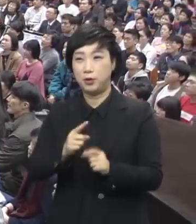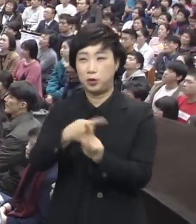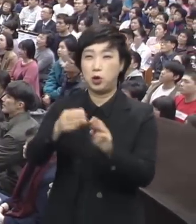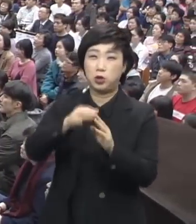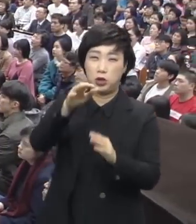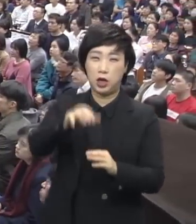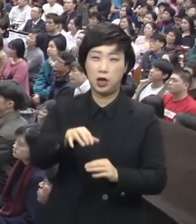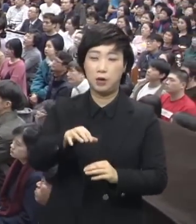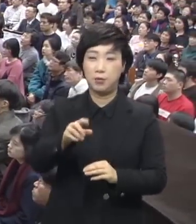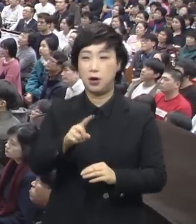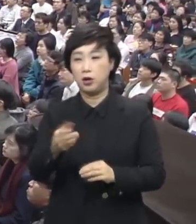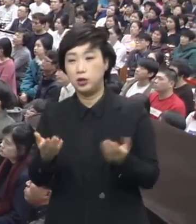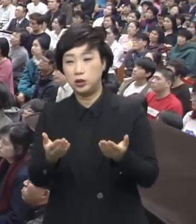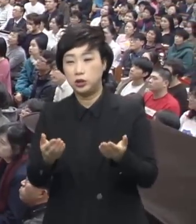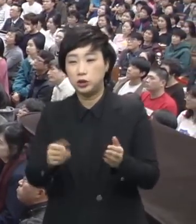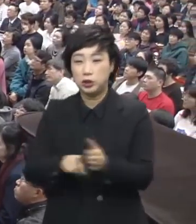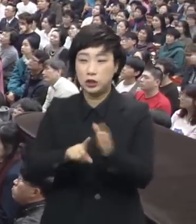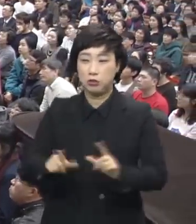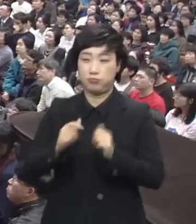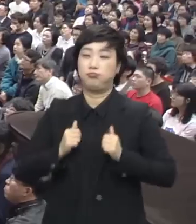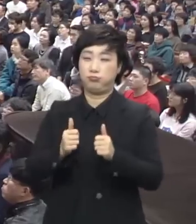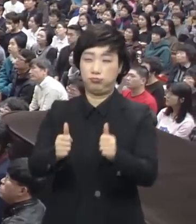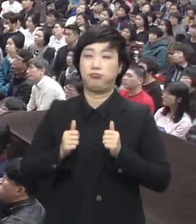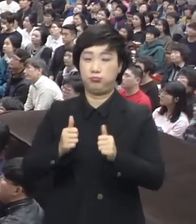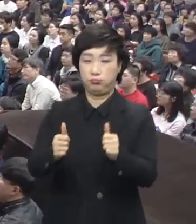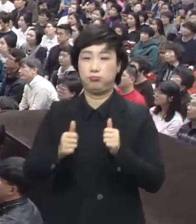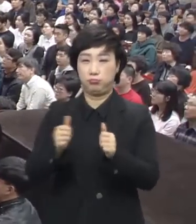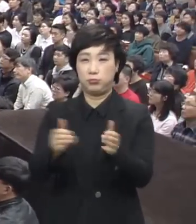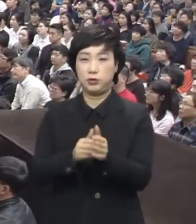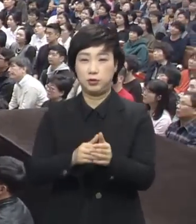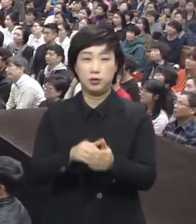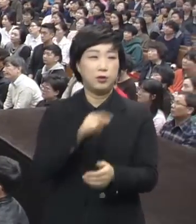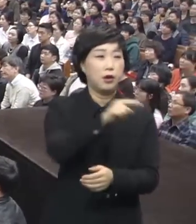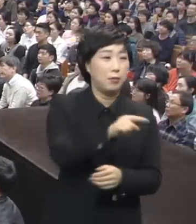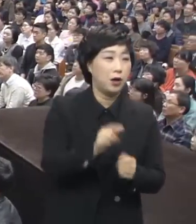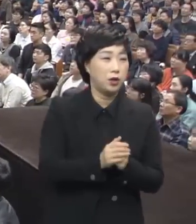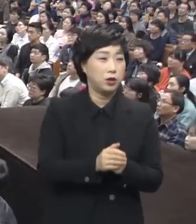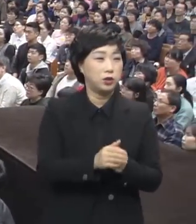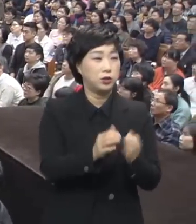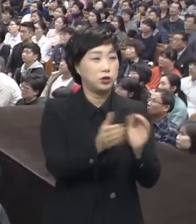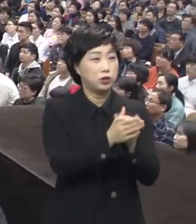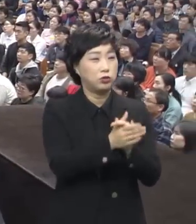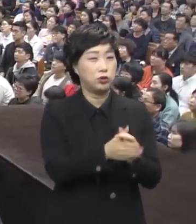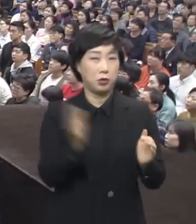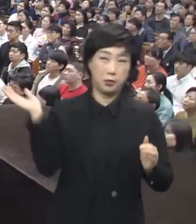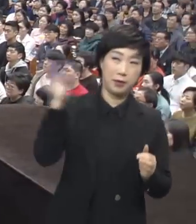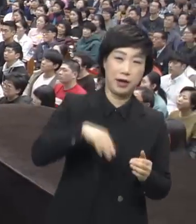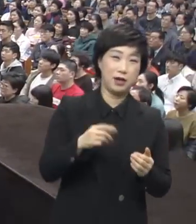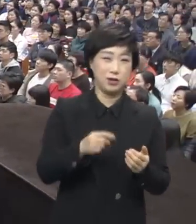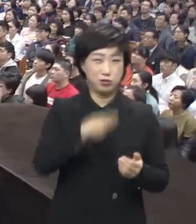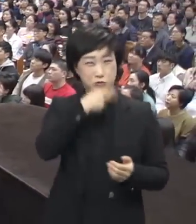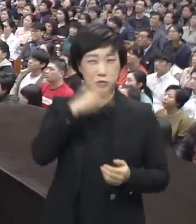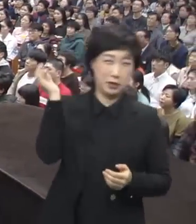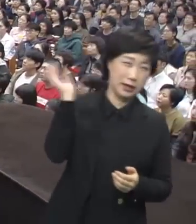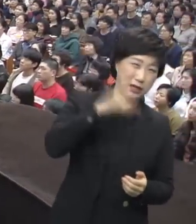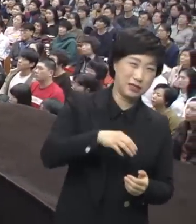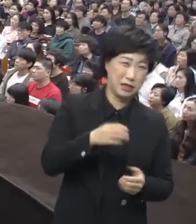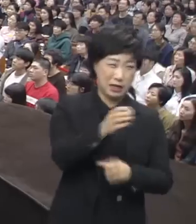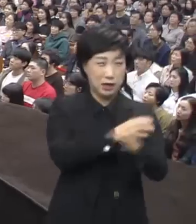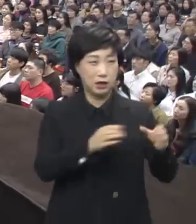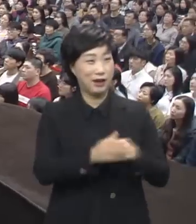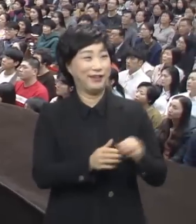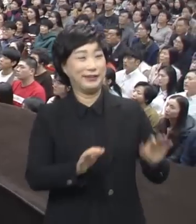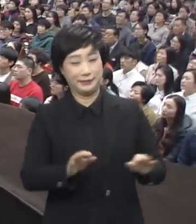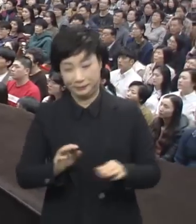교회에서 신앙생활 잘하고 밖에 가서 친구들이 술 한잔 하자 그러면 맞아 성경에